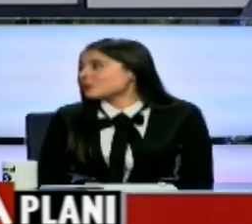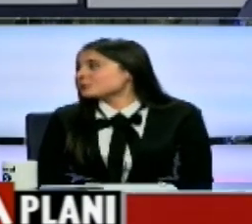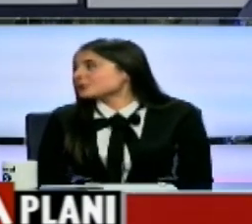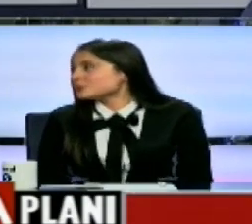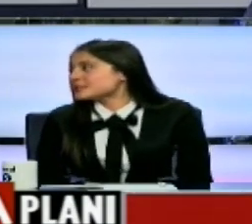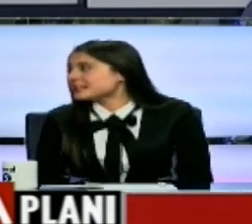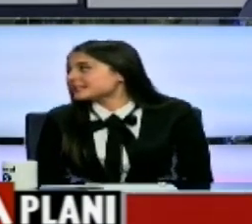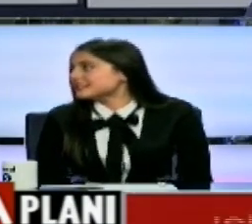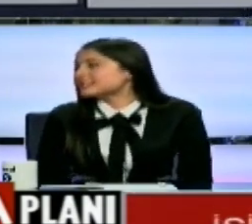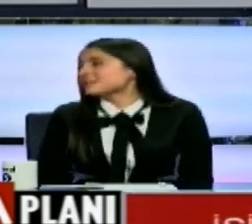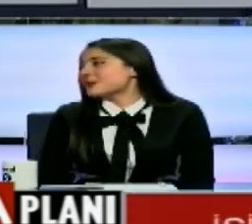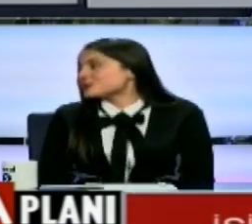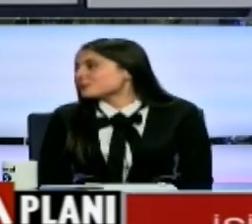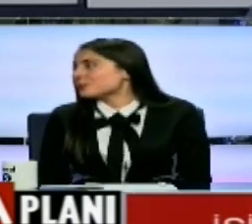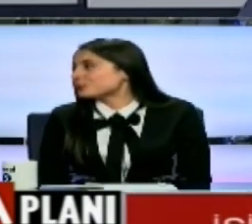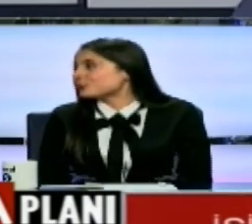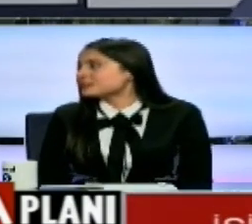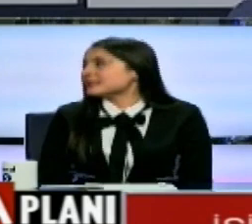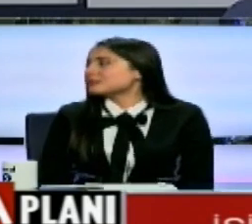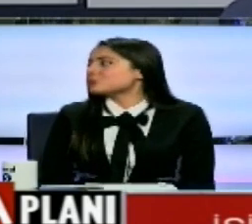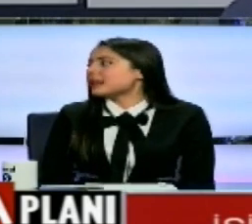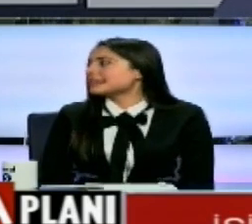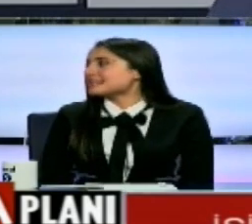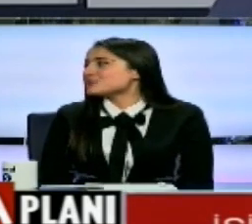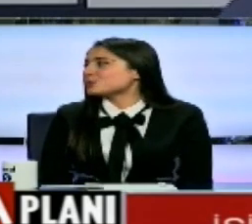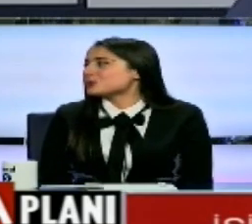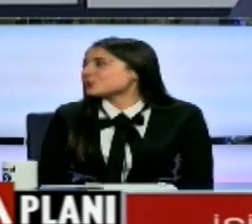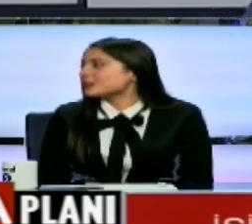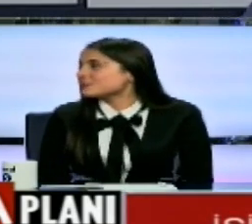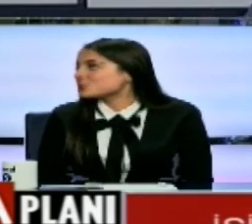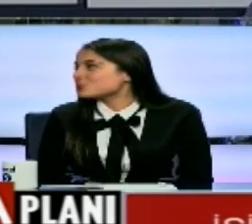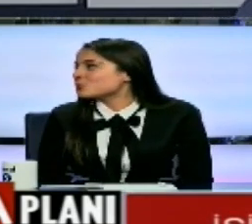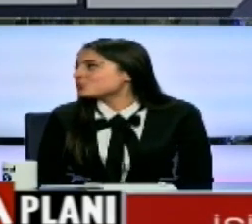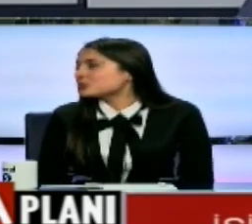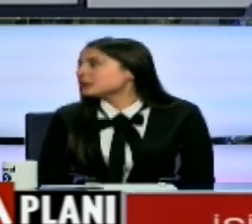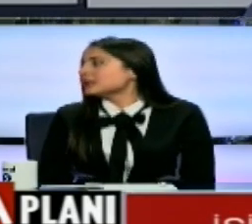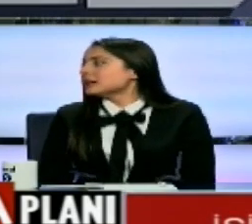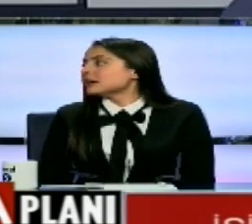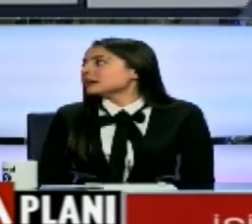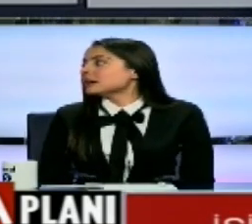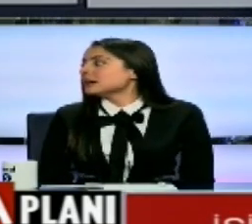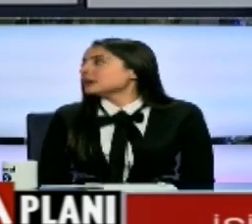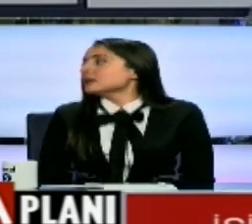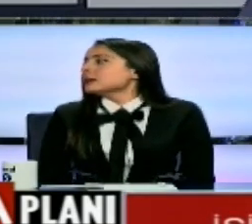Aşıklar Grup Anonim Şirketi'dir. İrfan Aşıkoğlu'dur. Ona da buradan kendisine çok teşekkürlerimizi sunuyoruz.